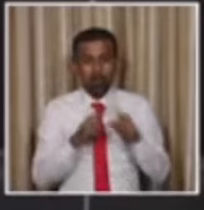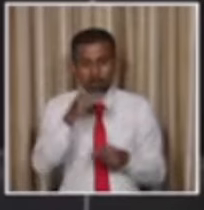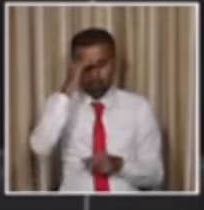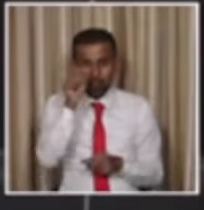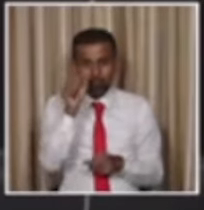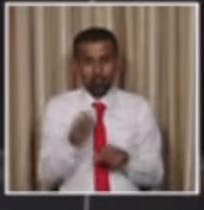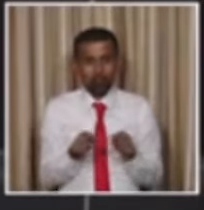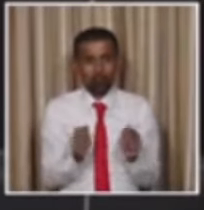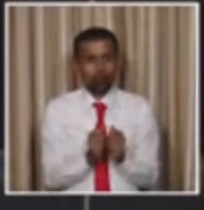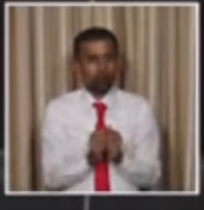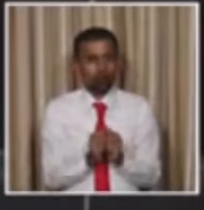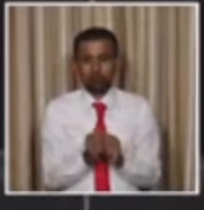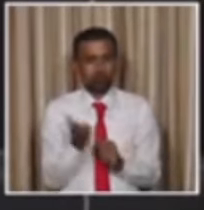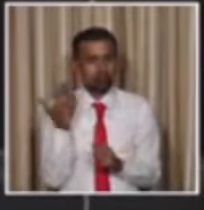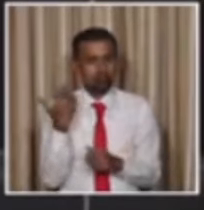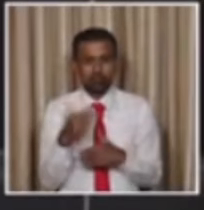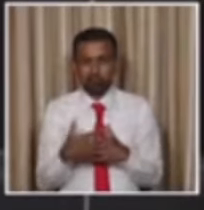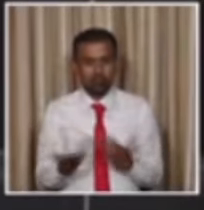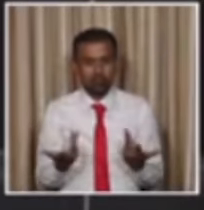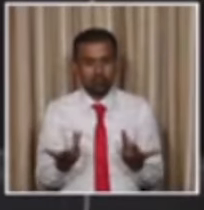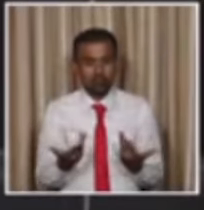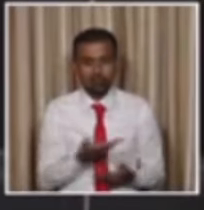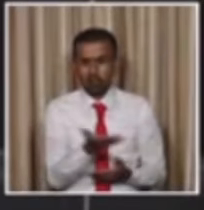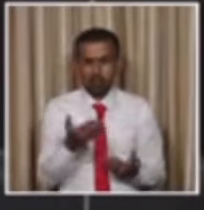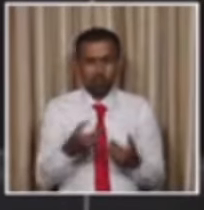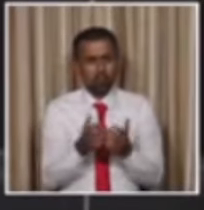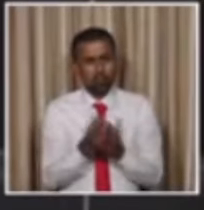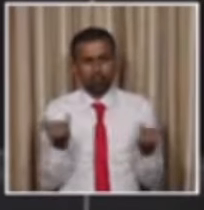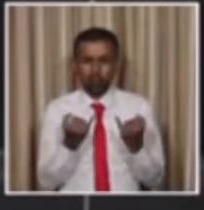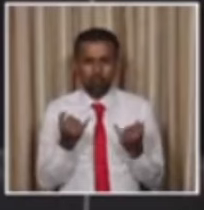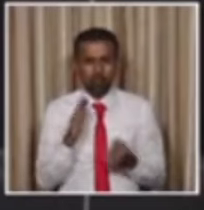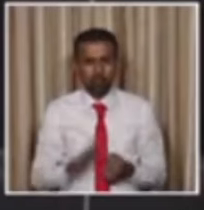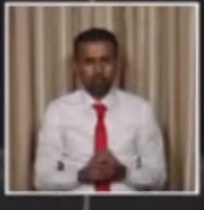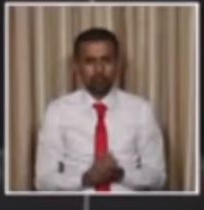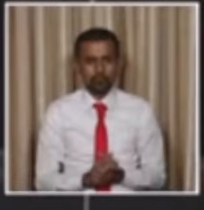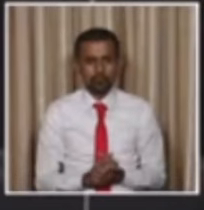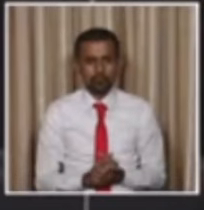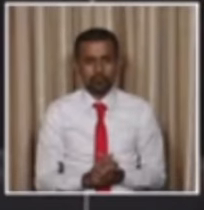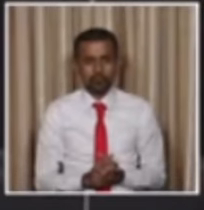කතානායකවරයා ඇටියට කටයුතු කළා නැහැ. මේ සභාවේ කුමන විවේචනයක් ආවත් එලෙස